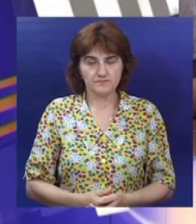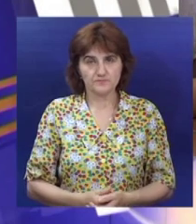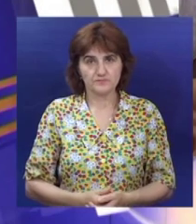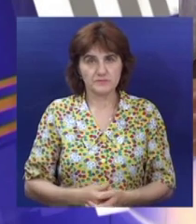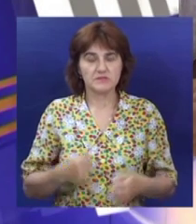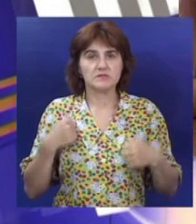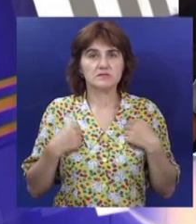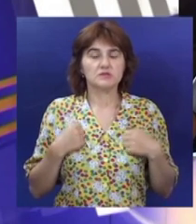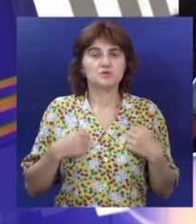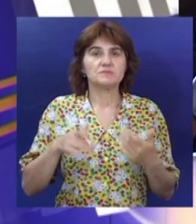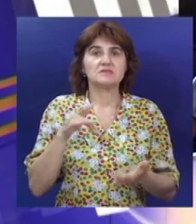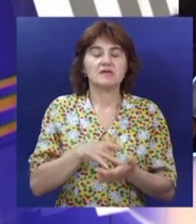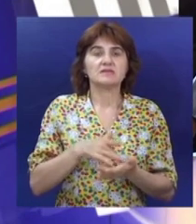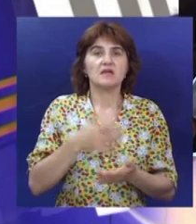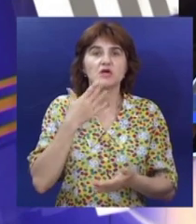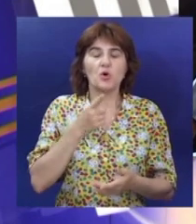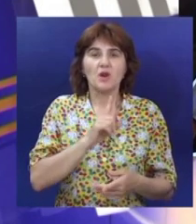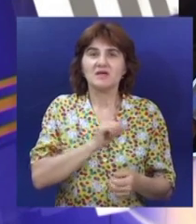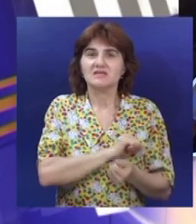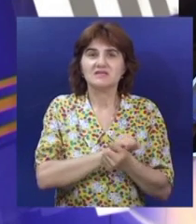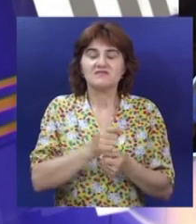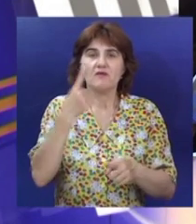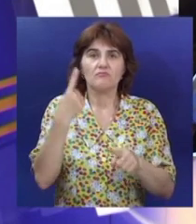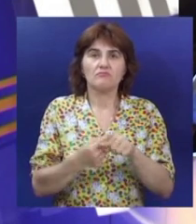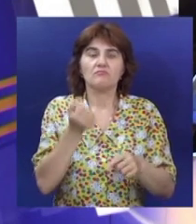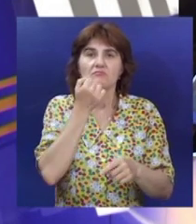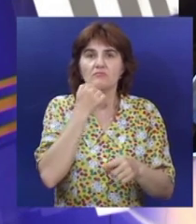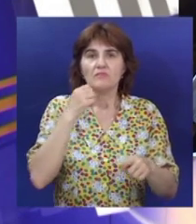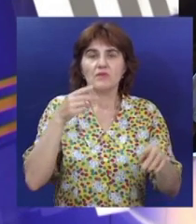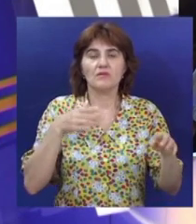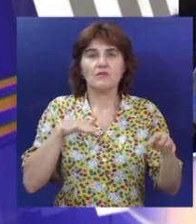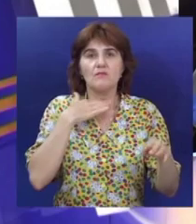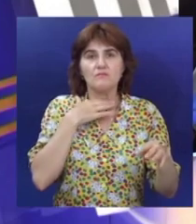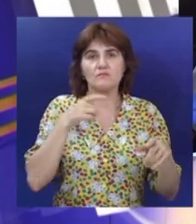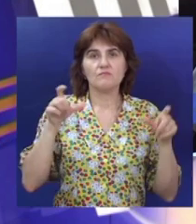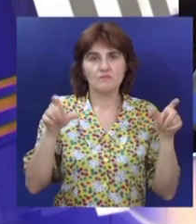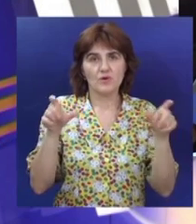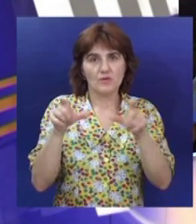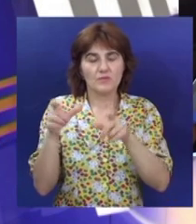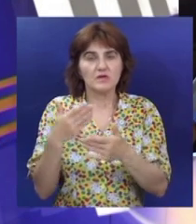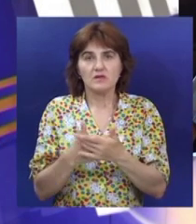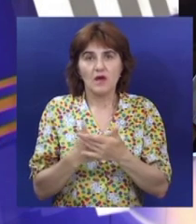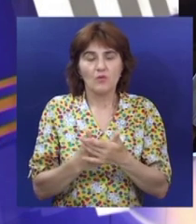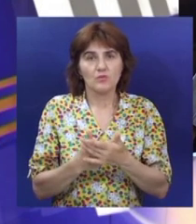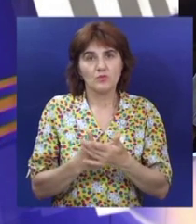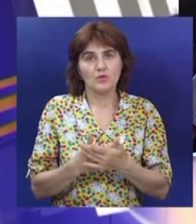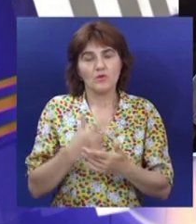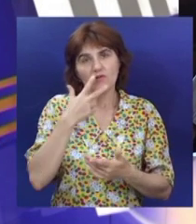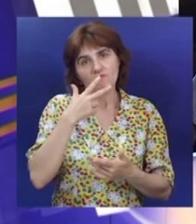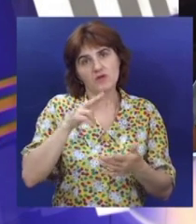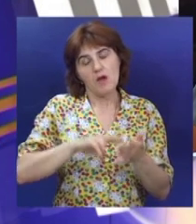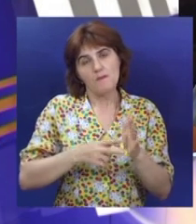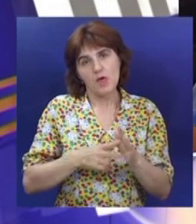učenik. Subotičke srednje škole nisu popunjene, za to postoji više razloga, a jedan od razloga je taj što je